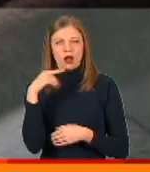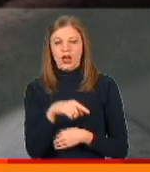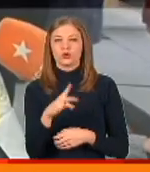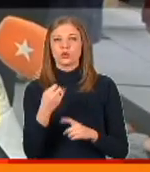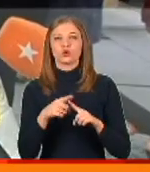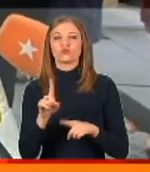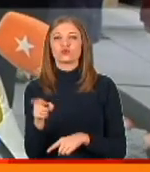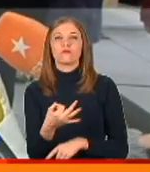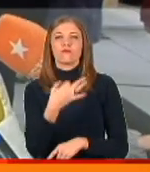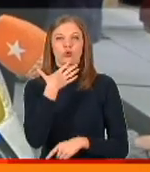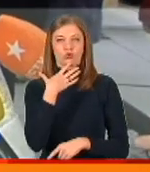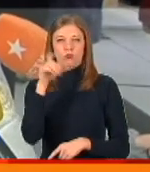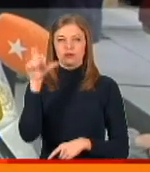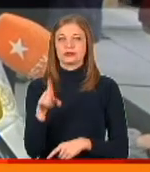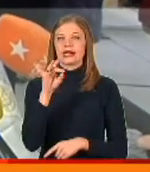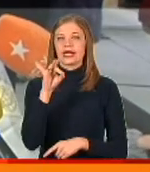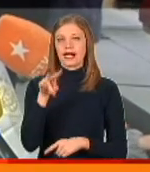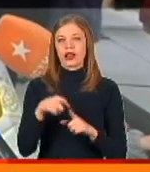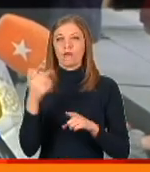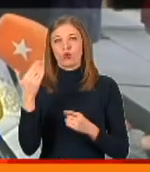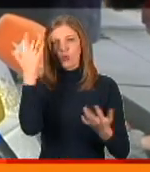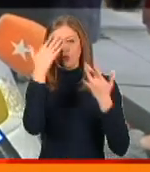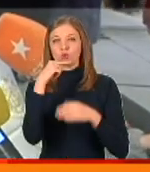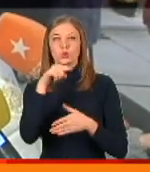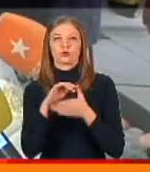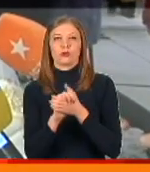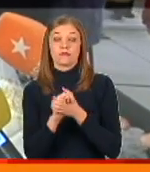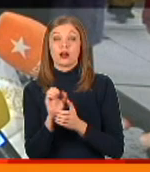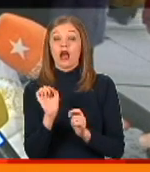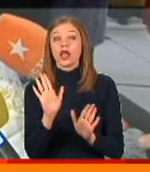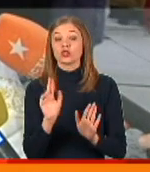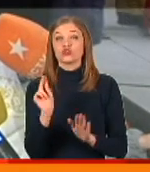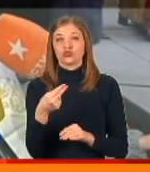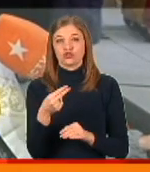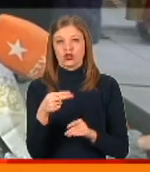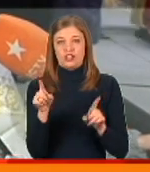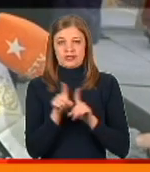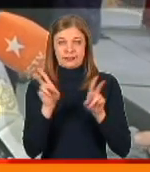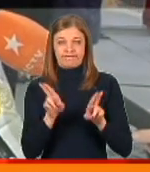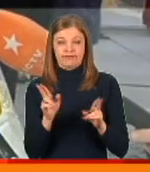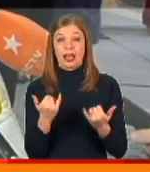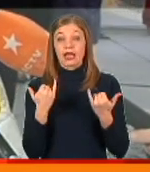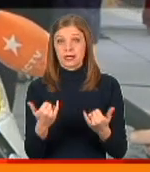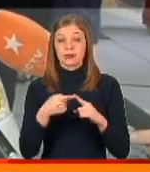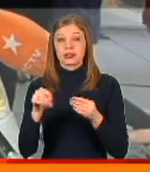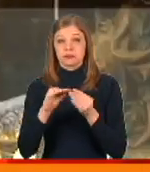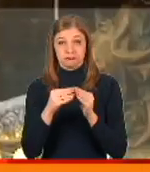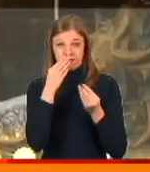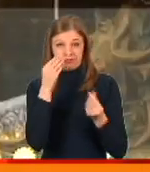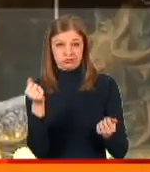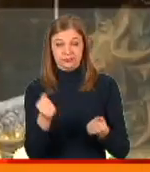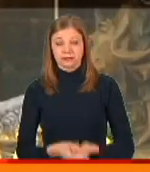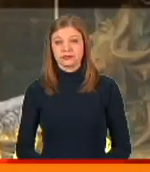тому, що їм подобався патріарх Кирил або його ідеологія руського міра, так, а лише через канонічний статус. Тепер ця перепона вона зникла.